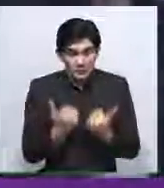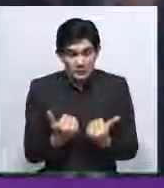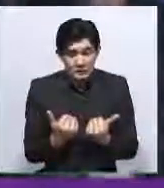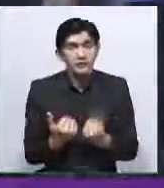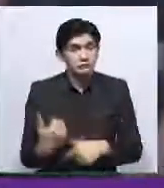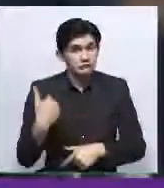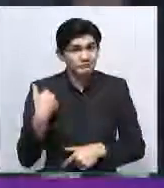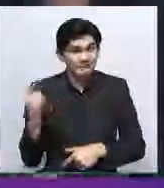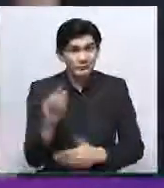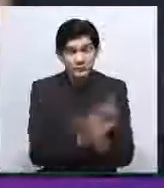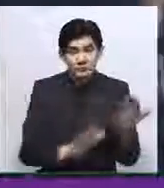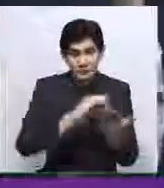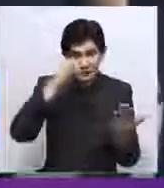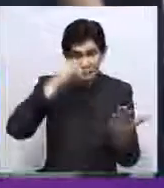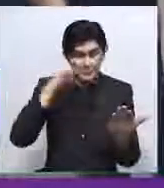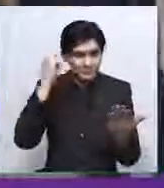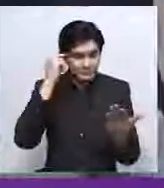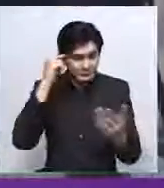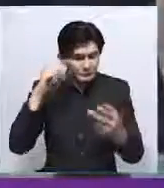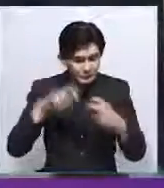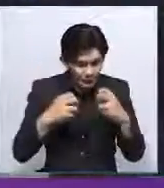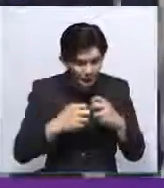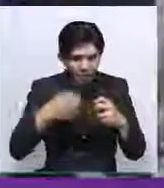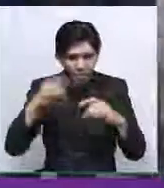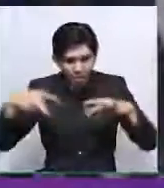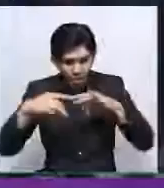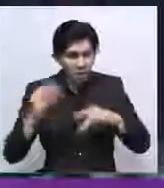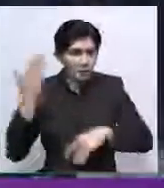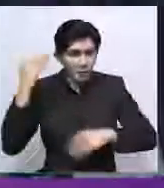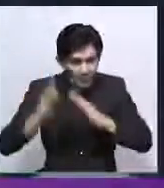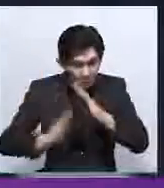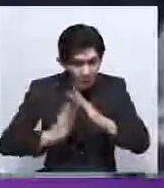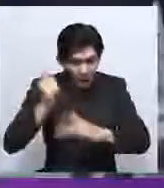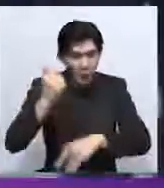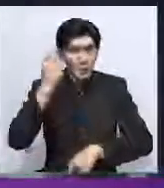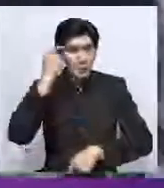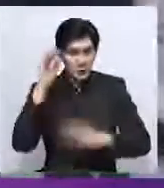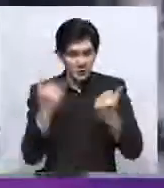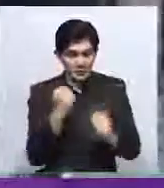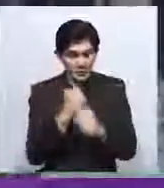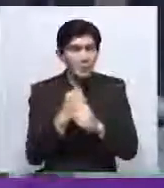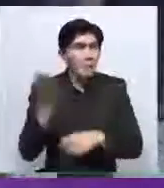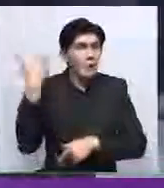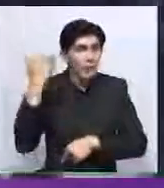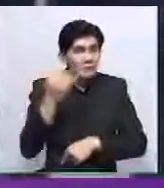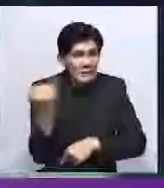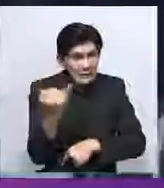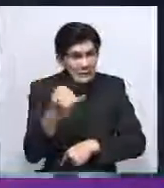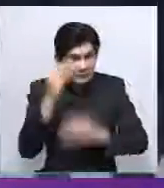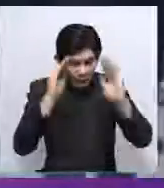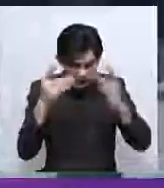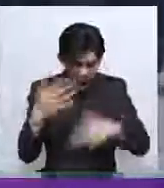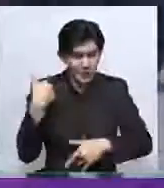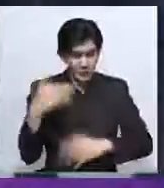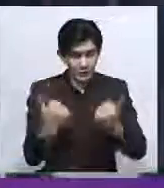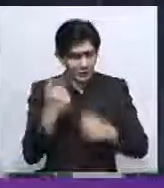นช่วงสำคัญของบ้านเมืองที่จะก้าวพ้นจากความขัดแย้งในอดีตเรียนรู้ความผิดพลาดจากบทเรียนที่ผ่านมาและช่วยกันน